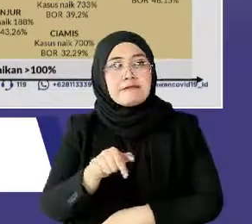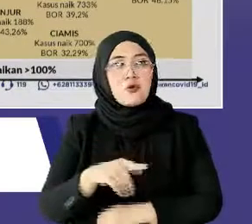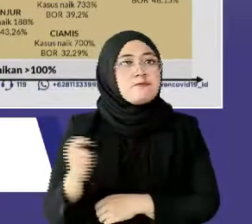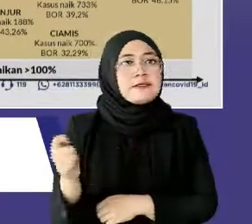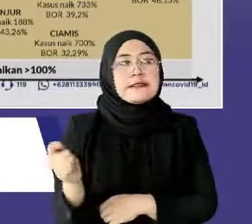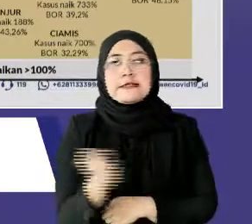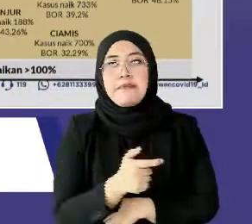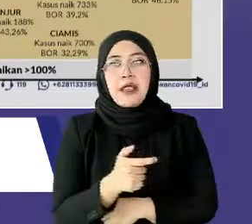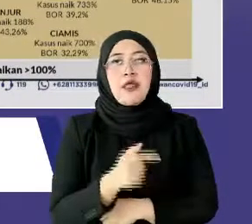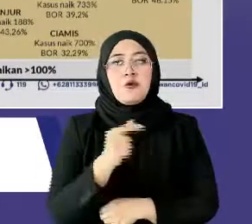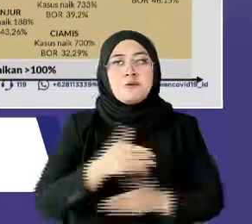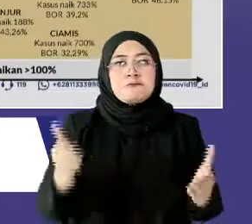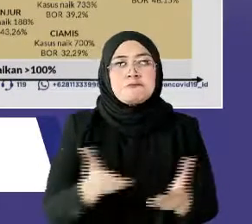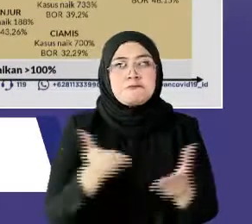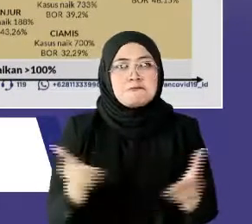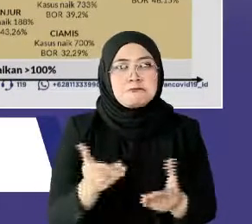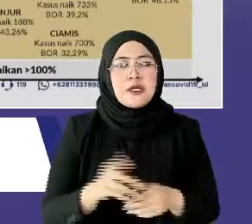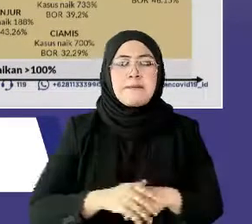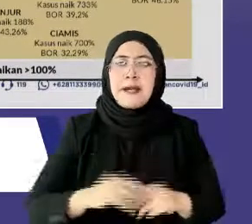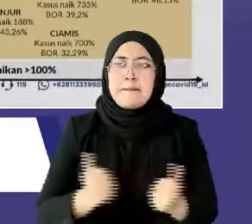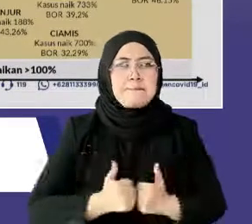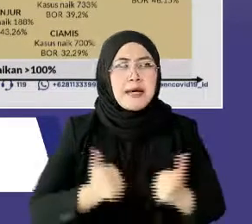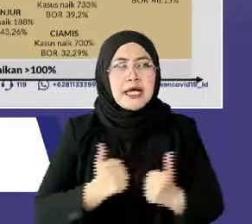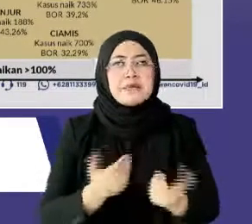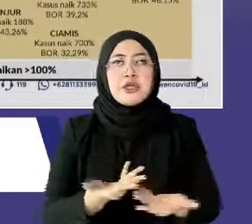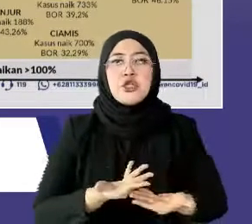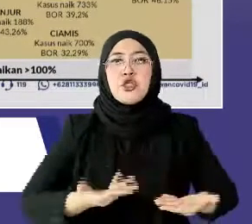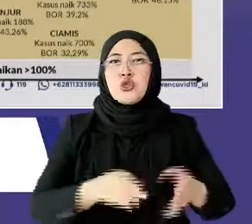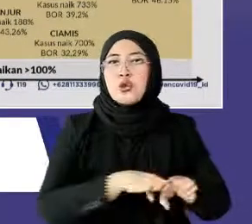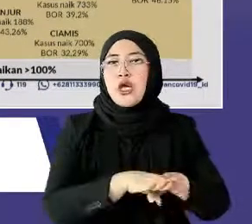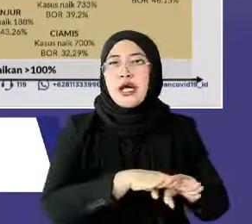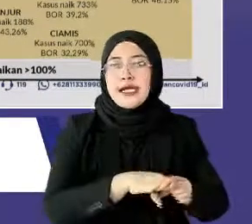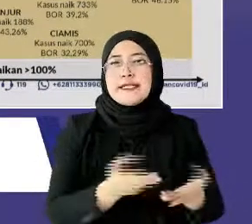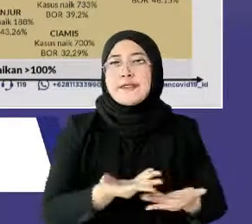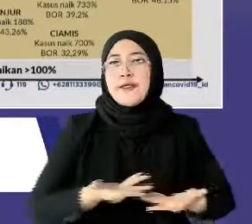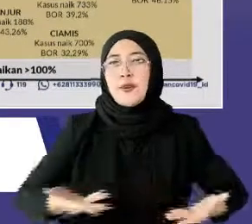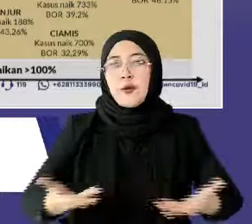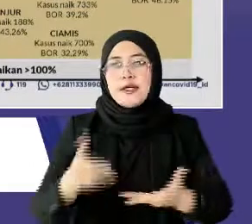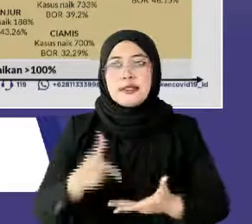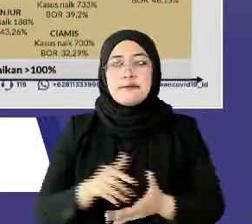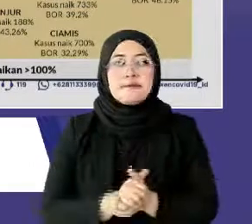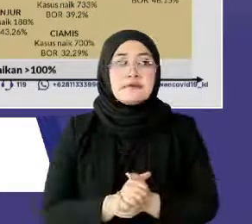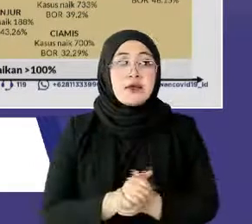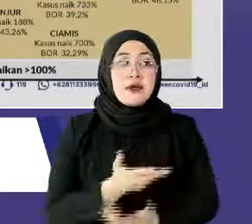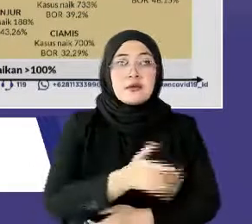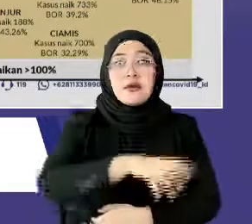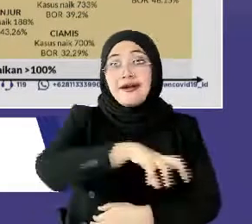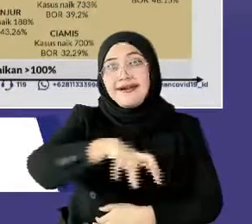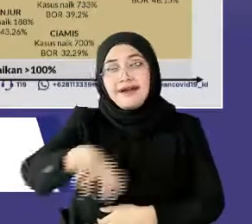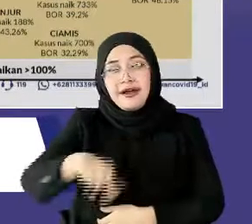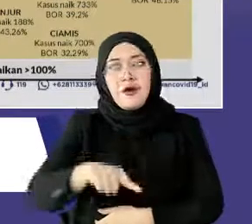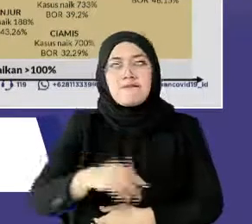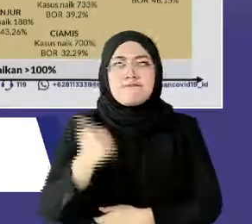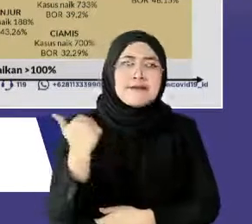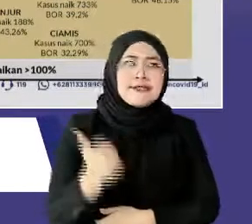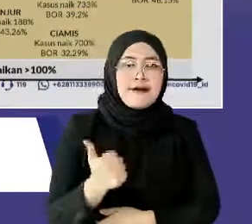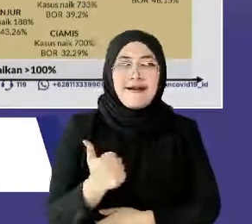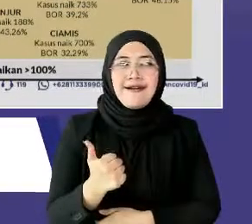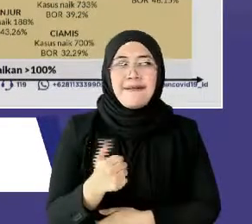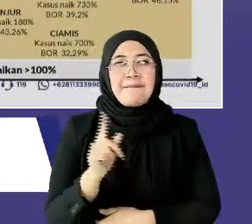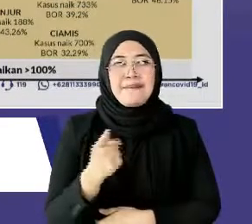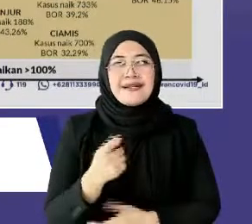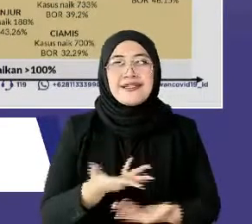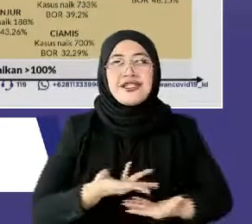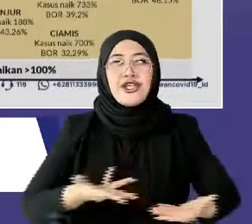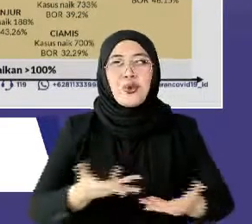dapat ditangani dengan cara terbaik sesuai dengan situasi yang dihadapi jika seluruh daerah dapat melakukannya maka